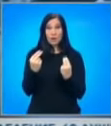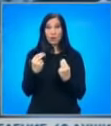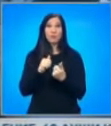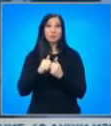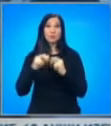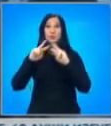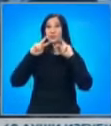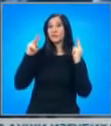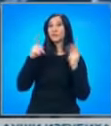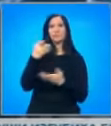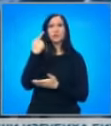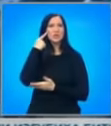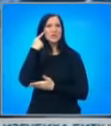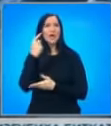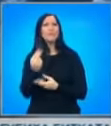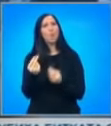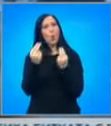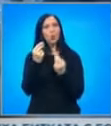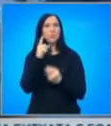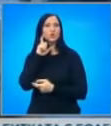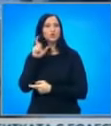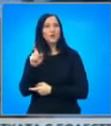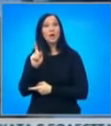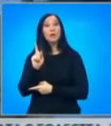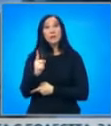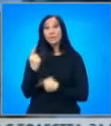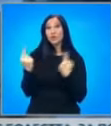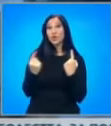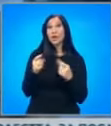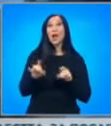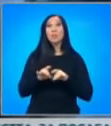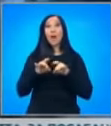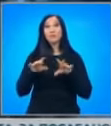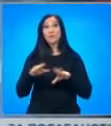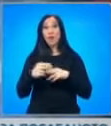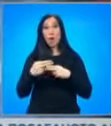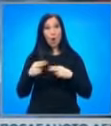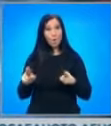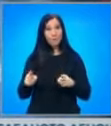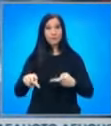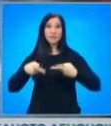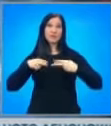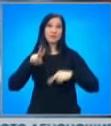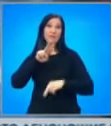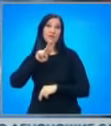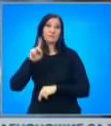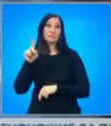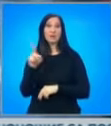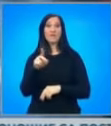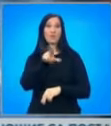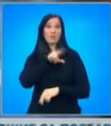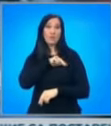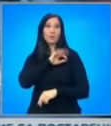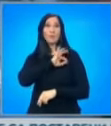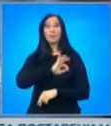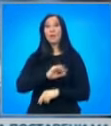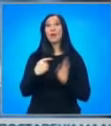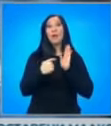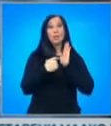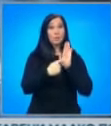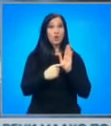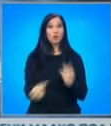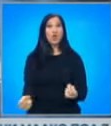на света. То се знае и много добър човек. Трябваше да играе на Australian Open и да се завърне с 21-та титла и победа и да